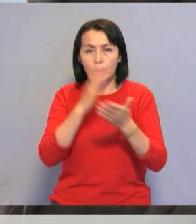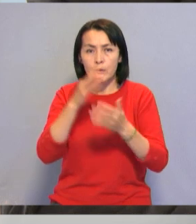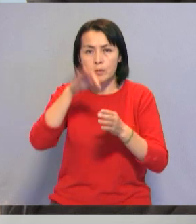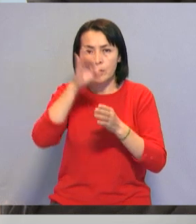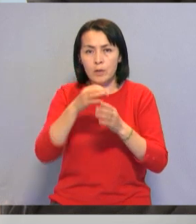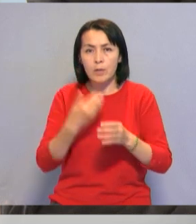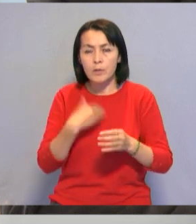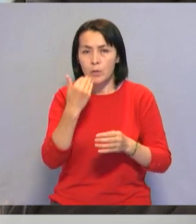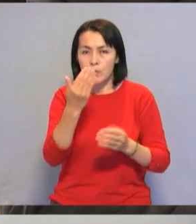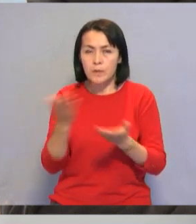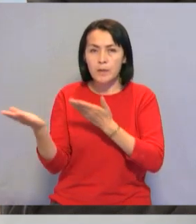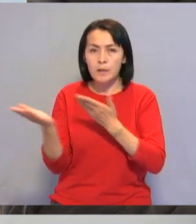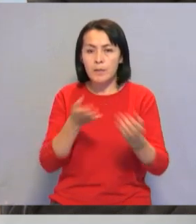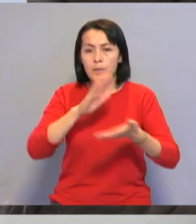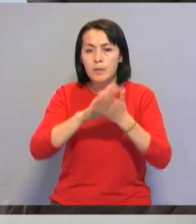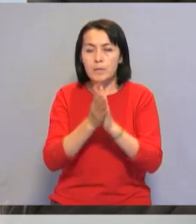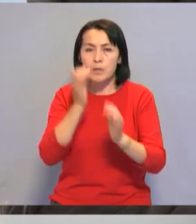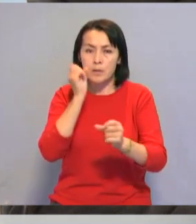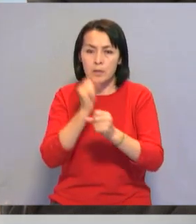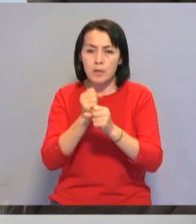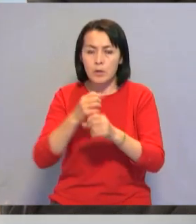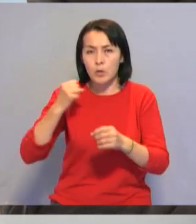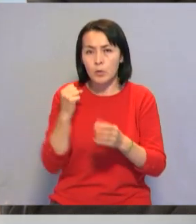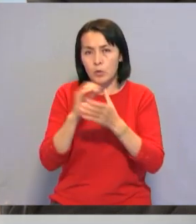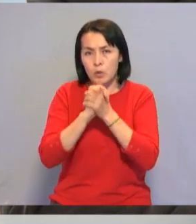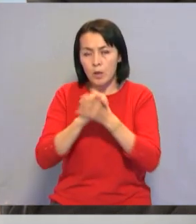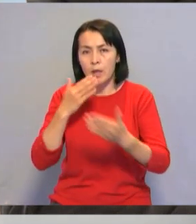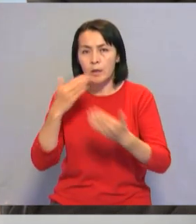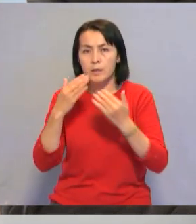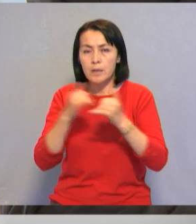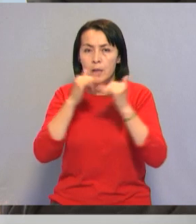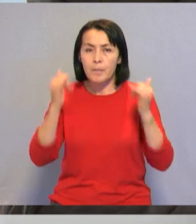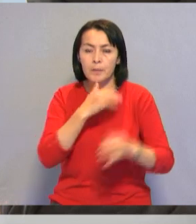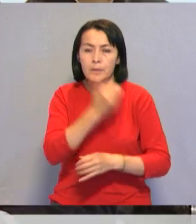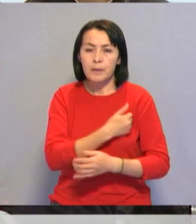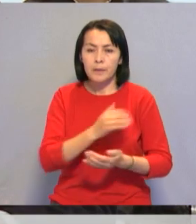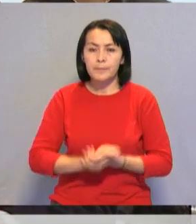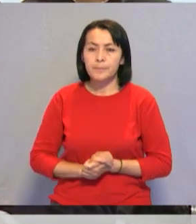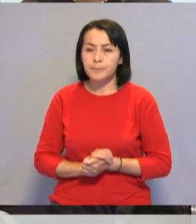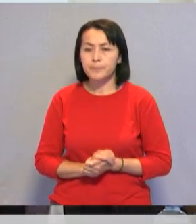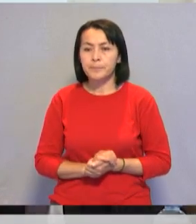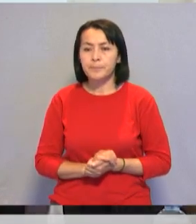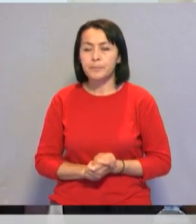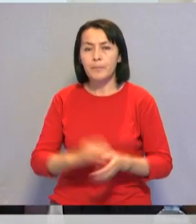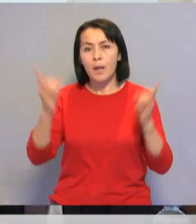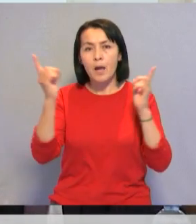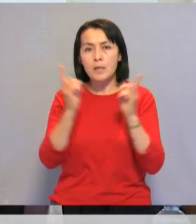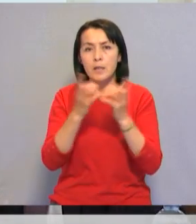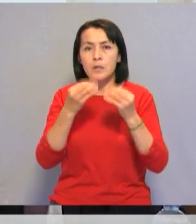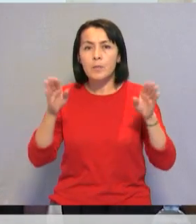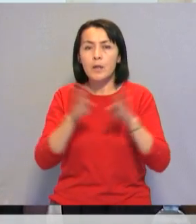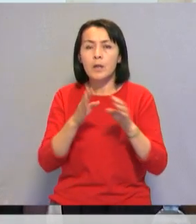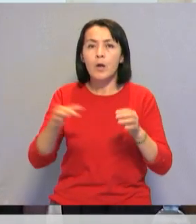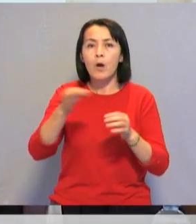себептен біз өзіңізге келіп, келісімшарттар жасасып, достық қарым-қатынас орнатқымыз келеді. Басқосуда сондай-ақ